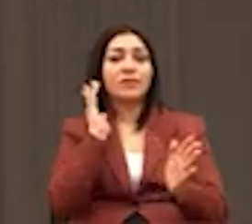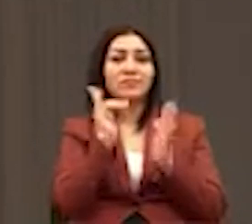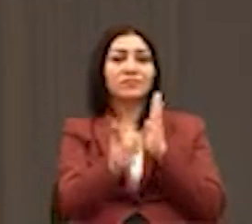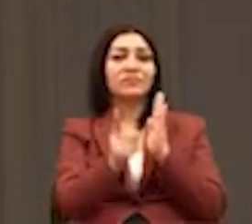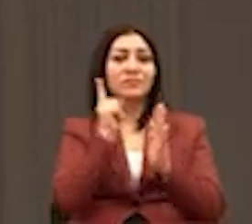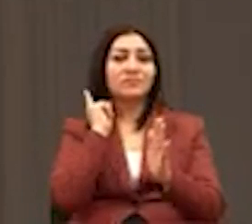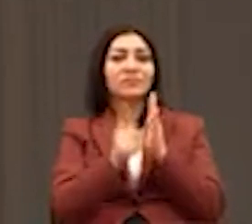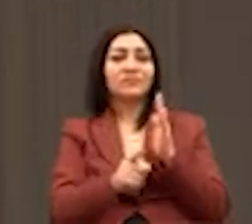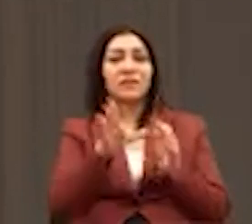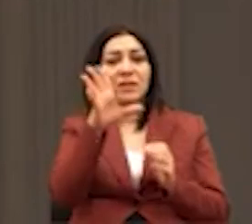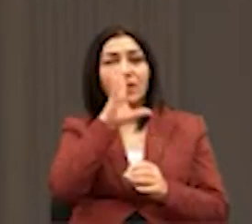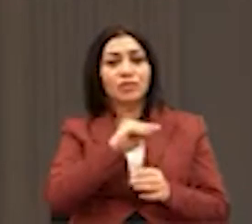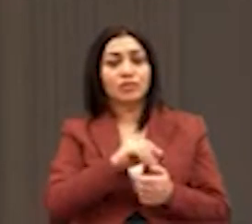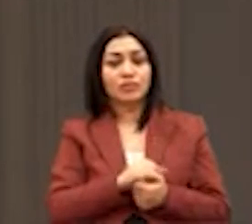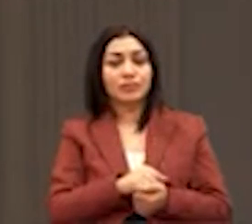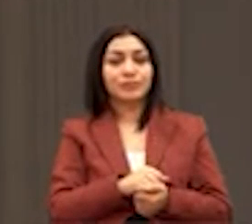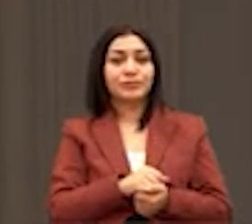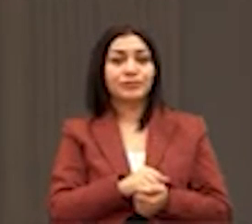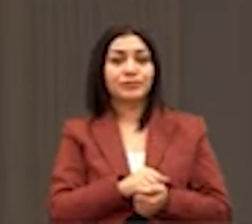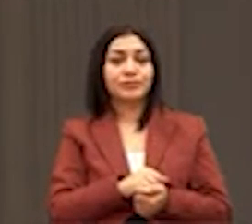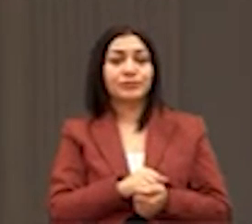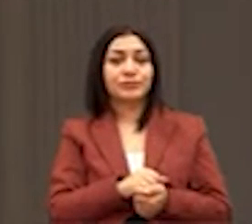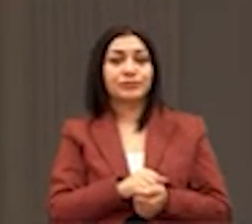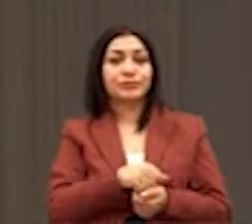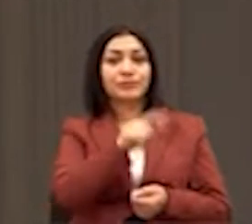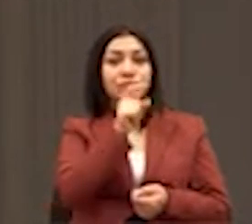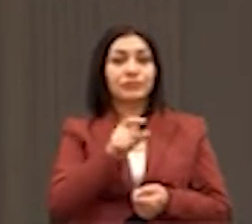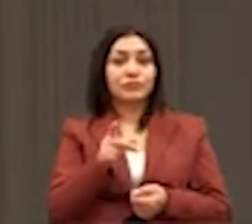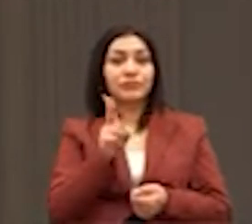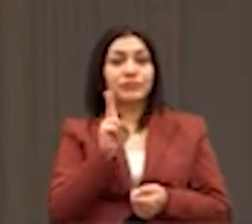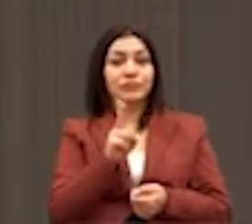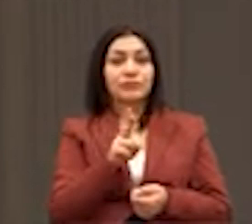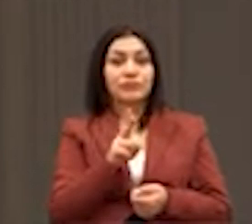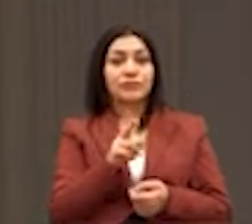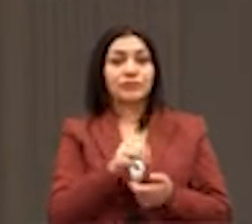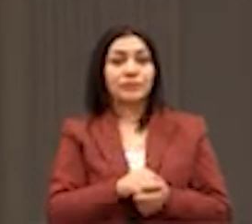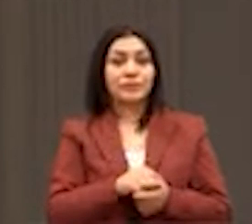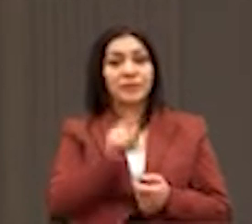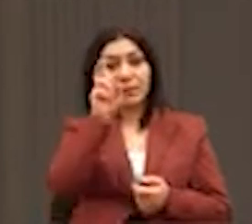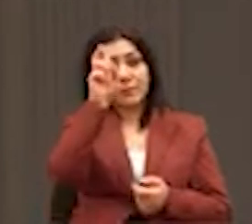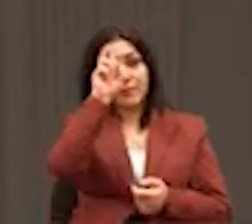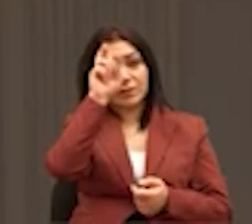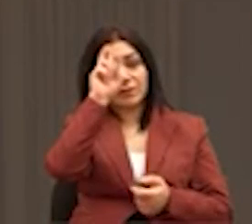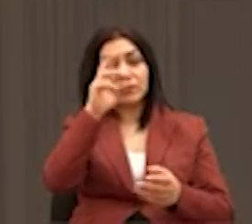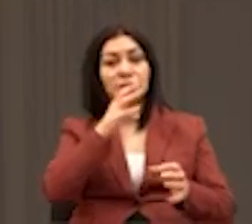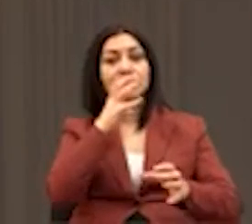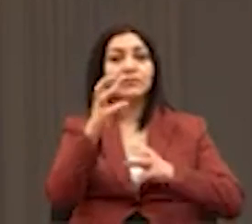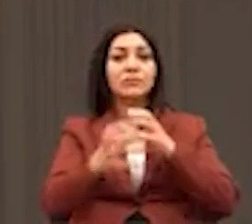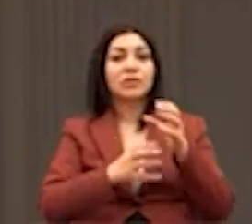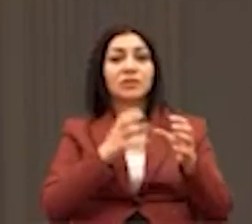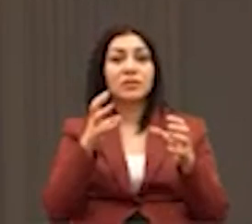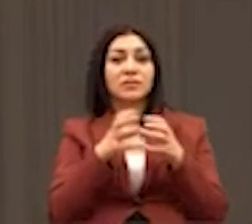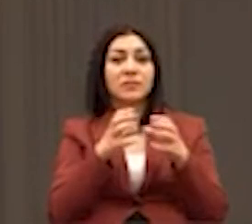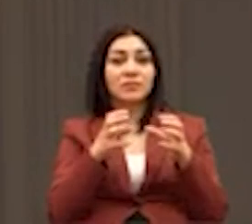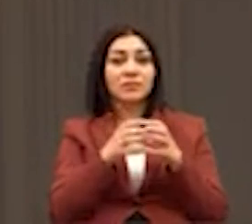մեր հայրենակիցների հետ։ Այդ իմաստով նրանք, ովքեր և պետություններ և միջազգային